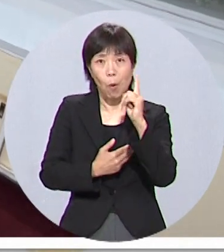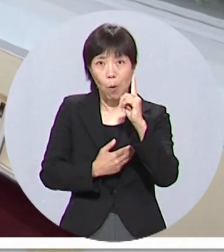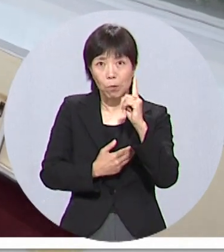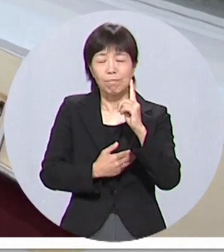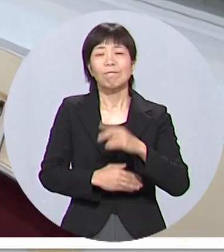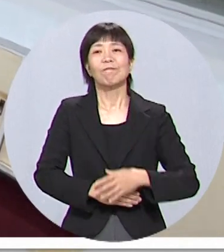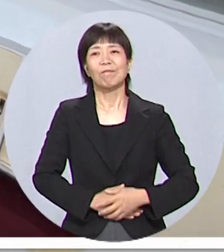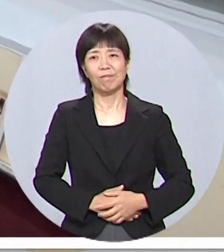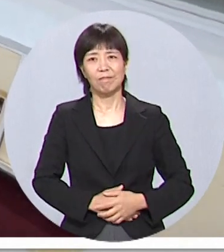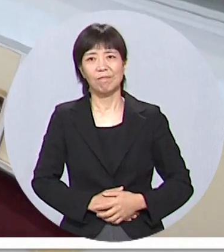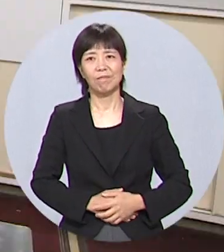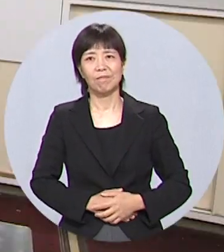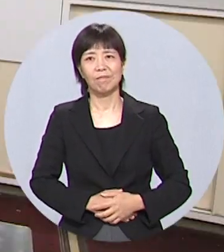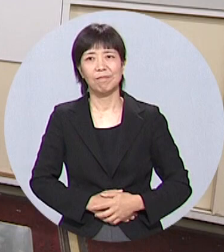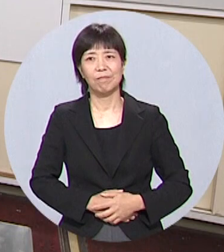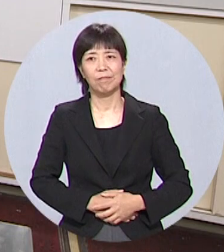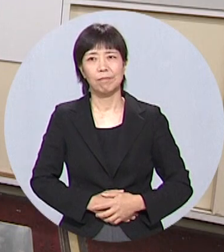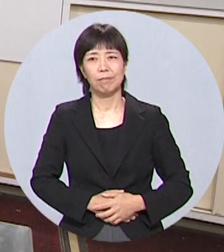を放ちます。